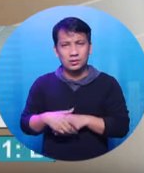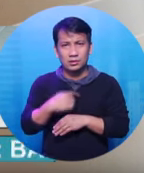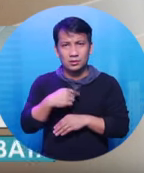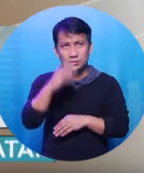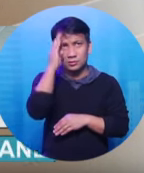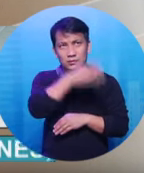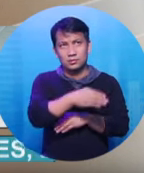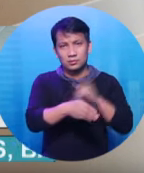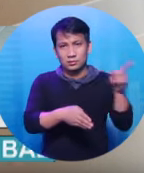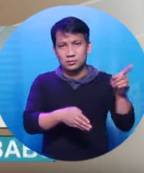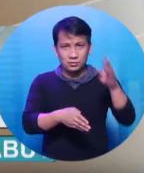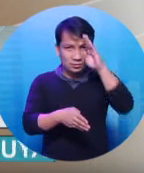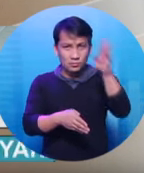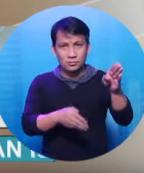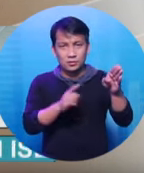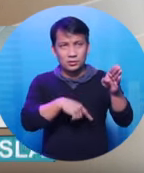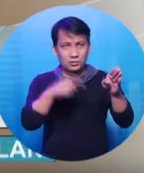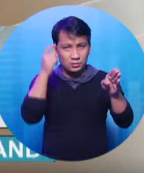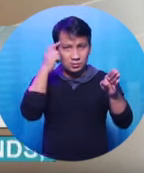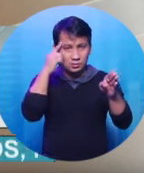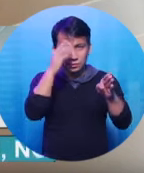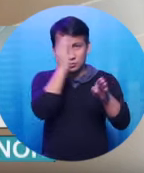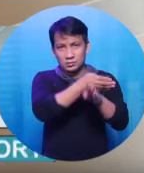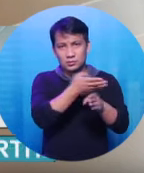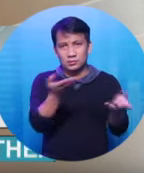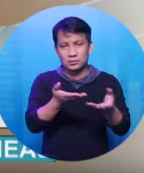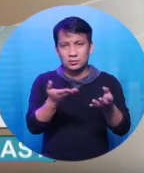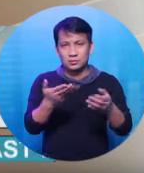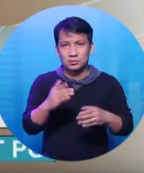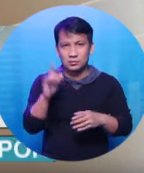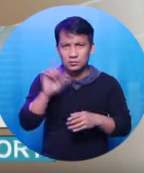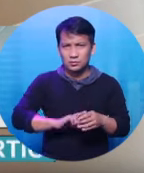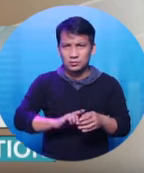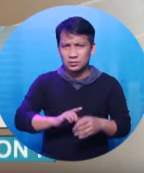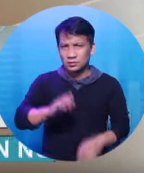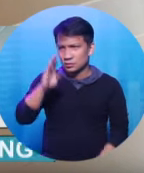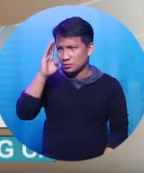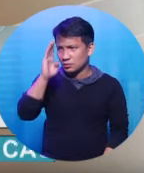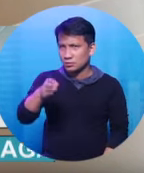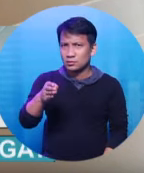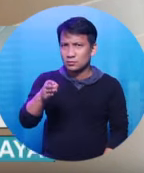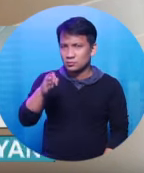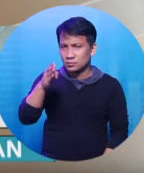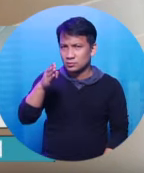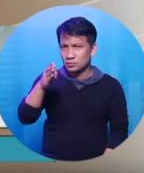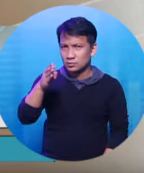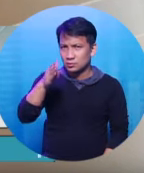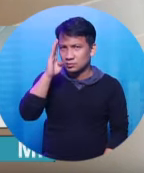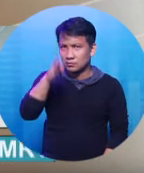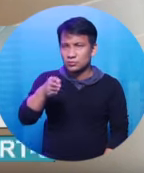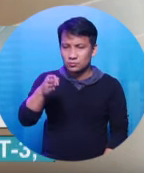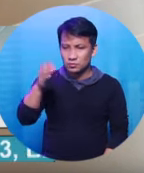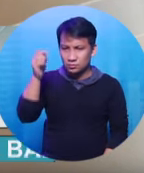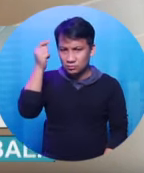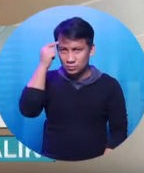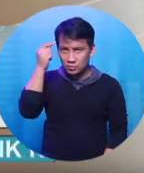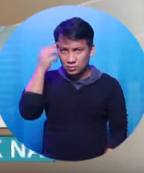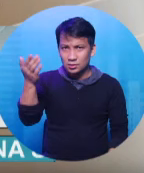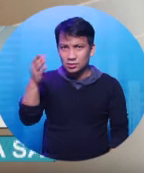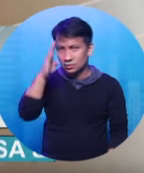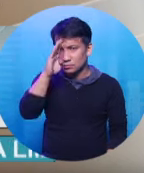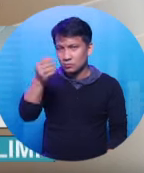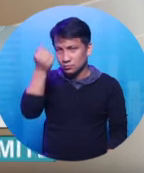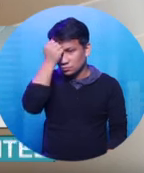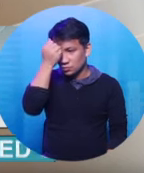ang bobo mo. Yung ang bobo mo, yung po sigurong libelous, pero ang bobo ng iyong pong ginawang aksyon, ang bobo ng iyong